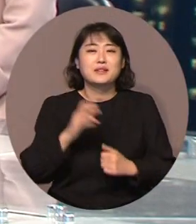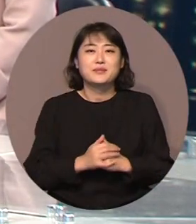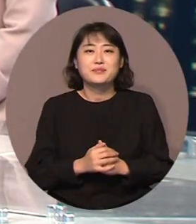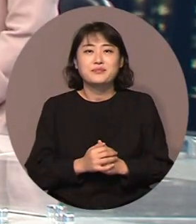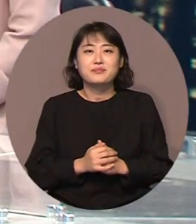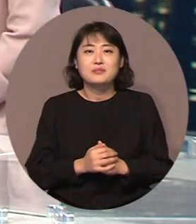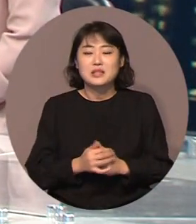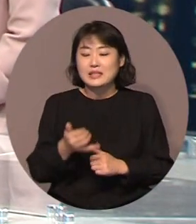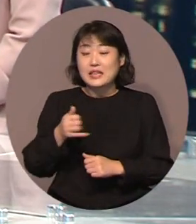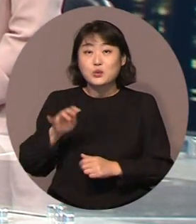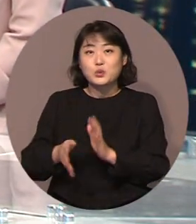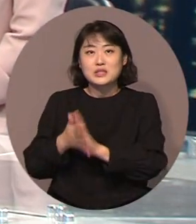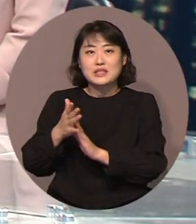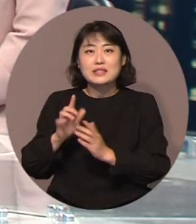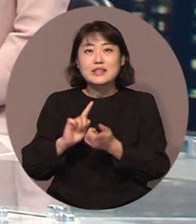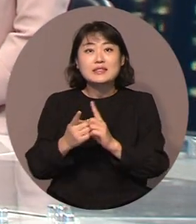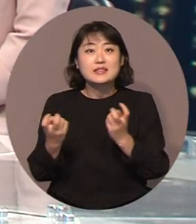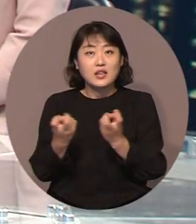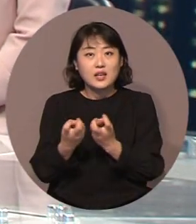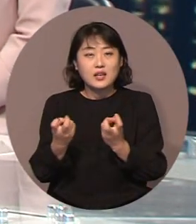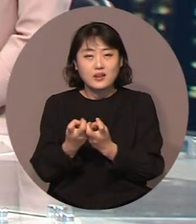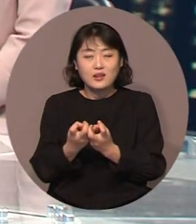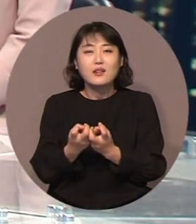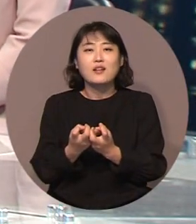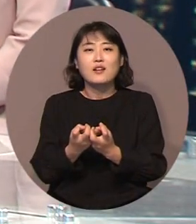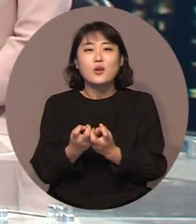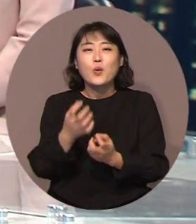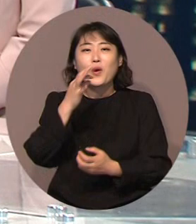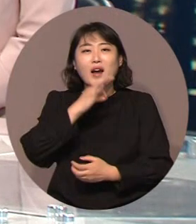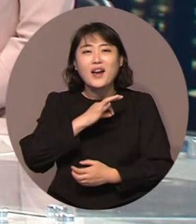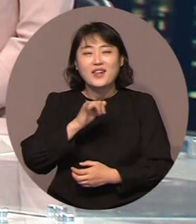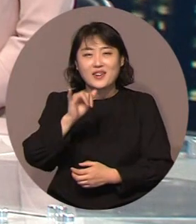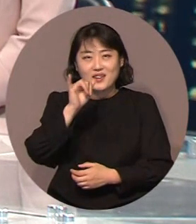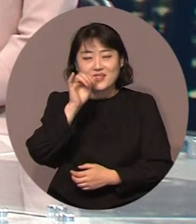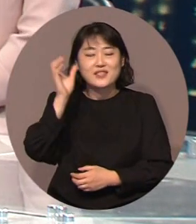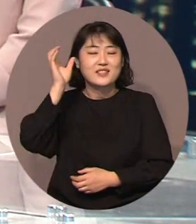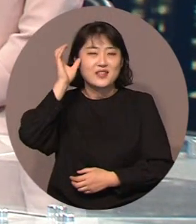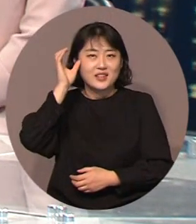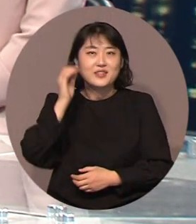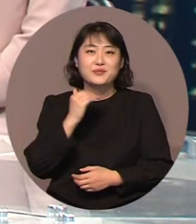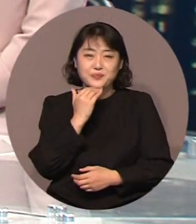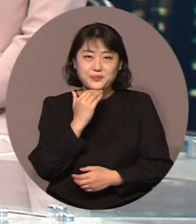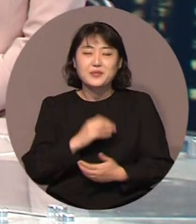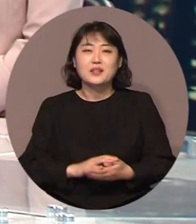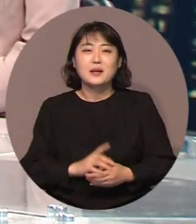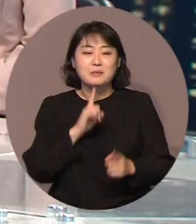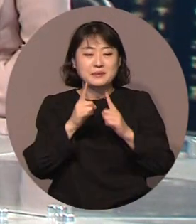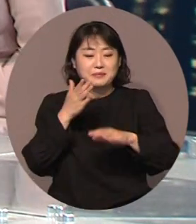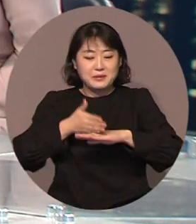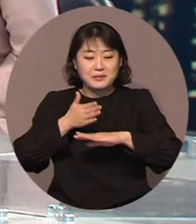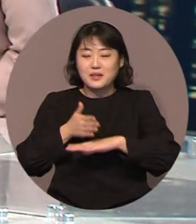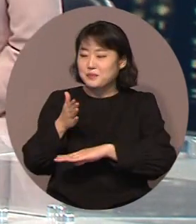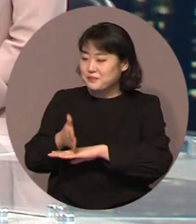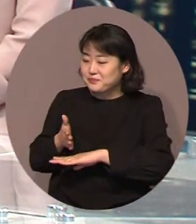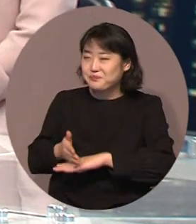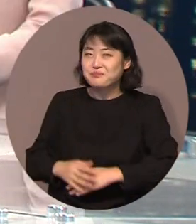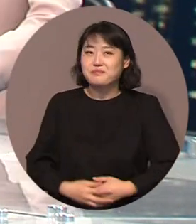세종시의 이번 대책이 대중교통 도시로 한 걸음 다가서는 효과가 있기를 기대해보겠습니다. 오늘 말씀 감사합니다.